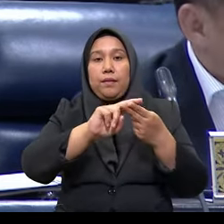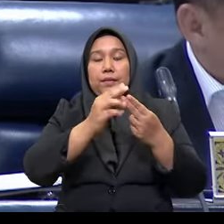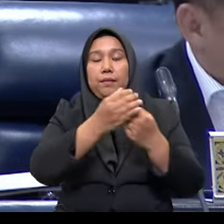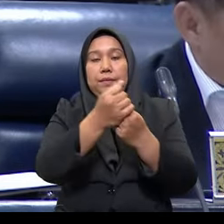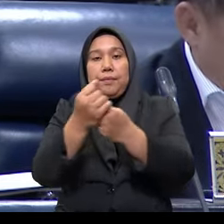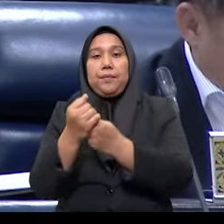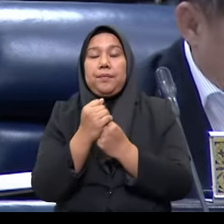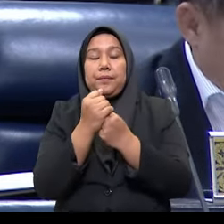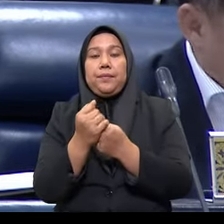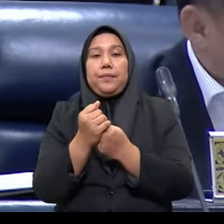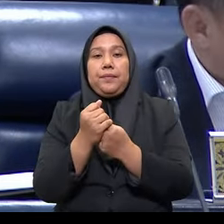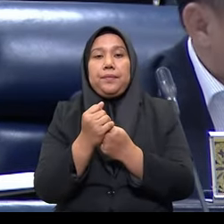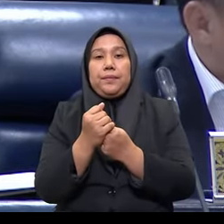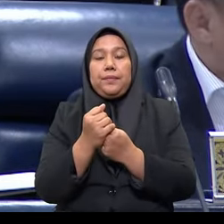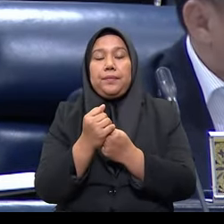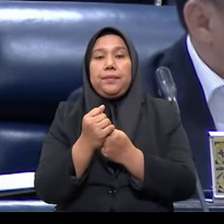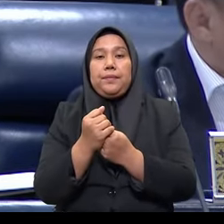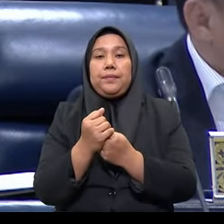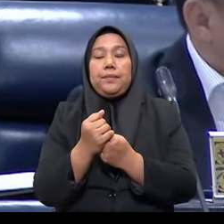Berkenaan dengan